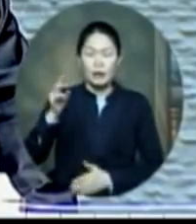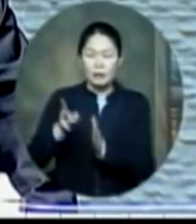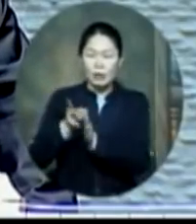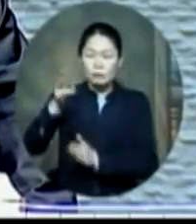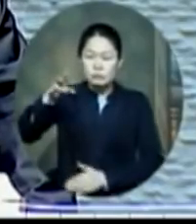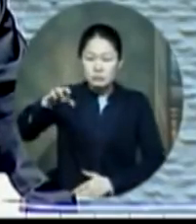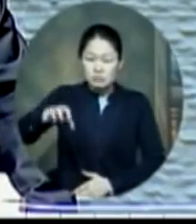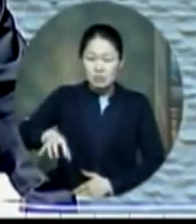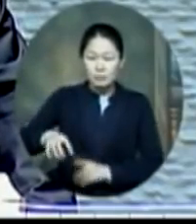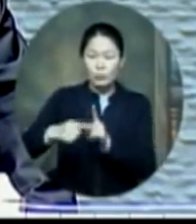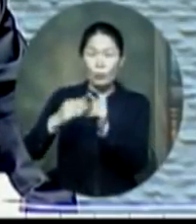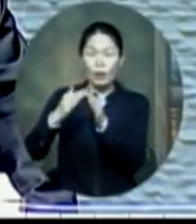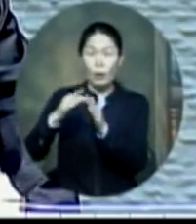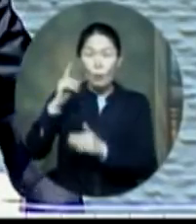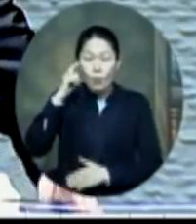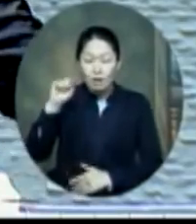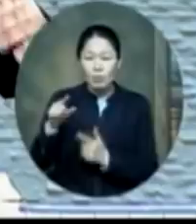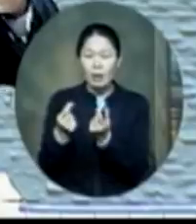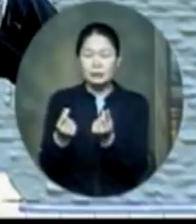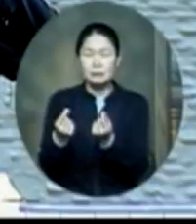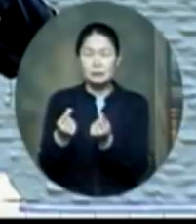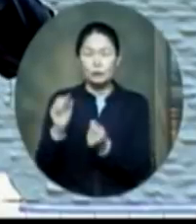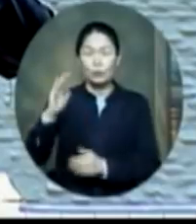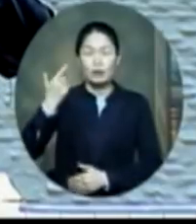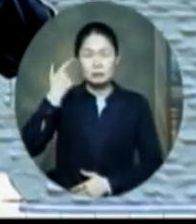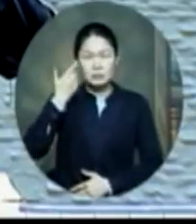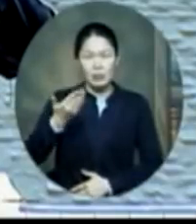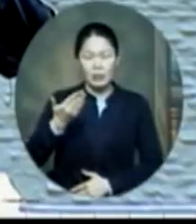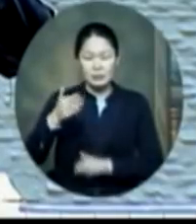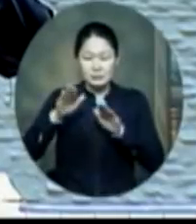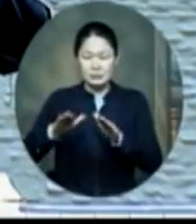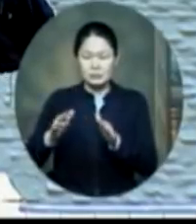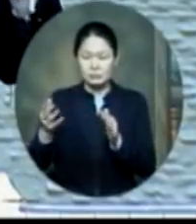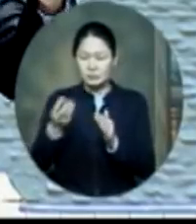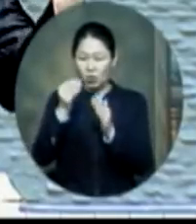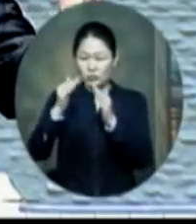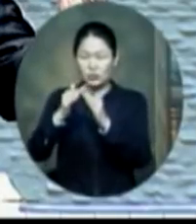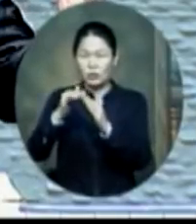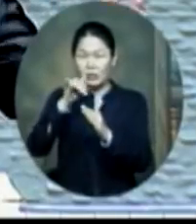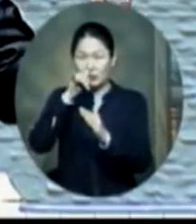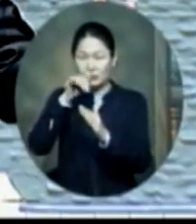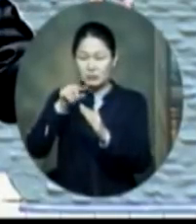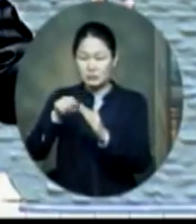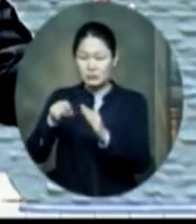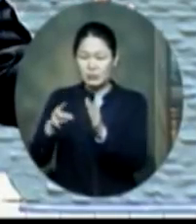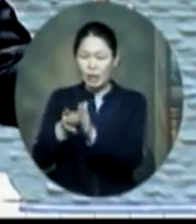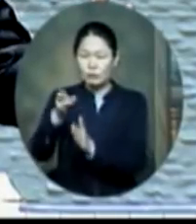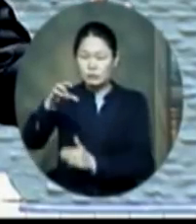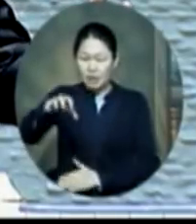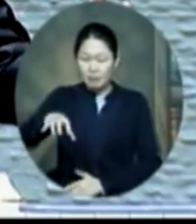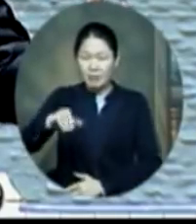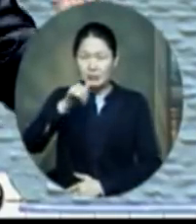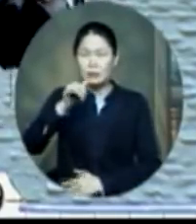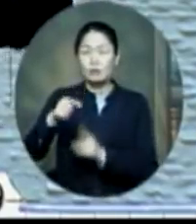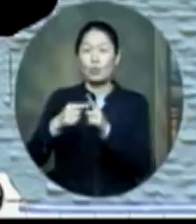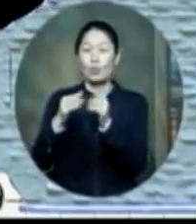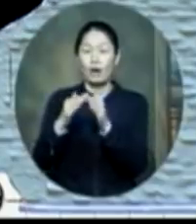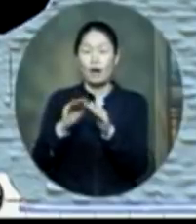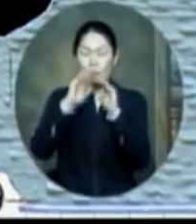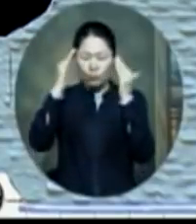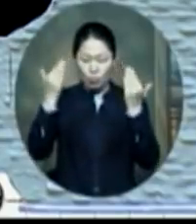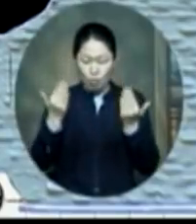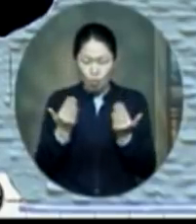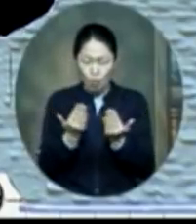왜 이렇게 되었을까? 지금 성전이 있는 예루살렘에 있는 교회입니다.